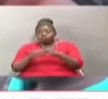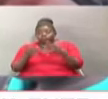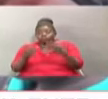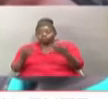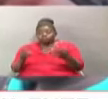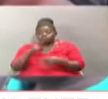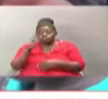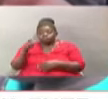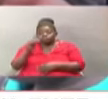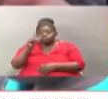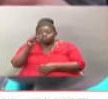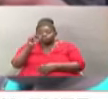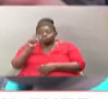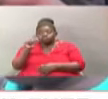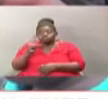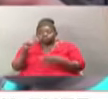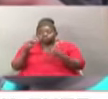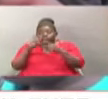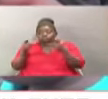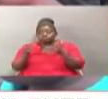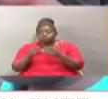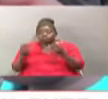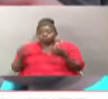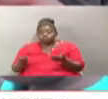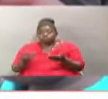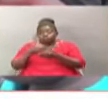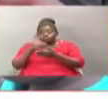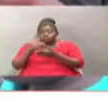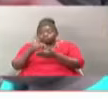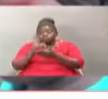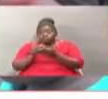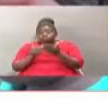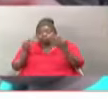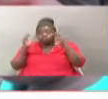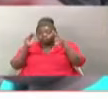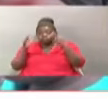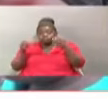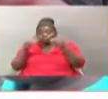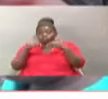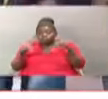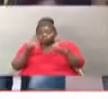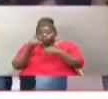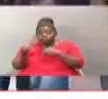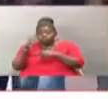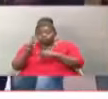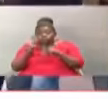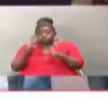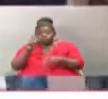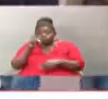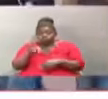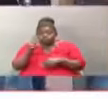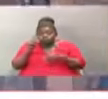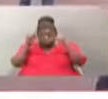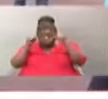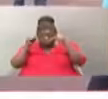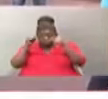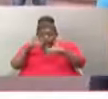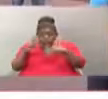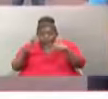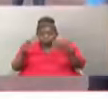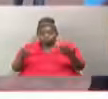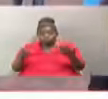zones ghetto zaabwe basalente ba celebrating Christmas n'abantu abalala. Enansa ninte yaabwe